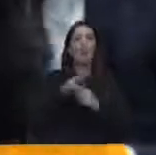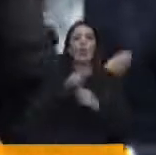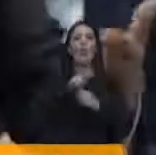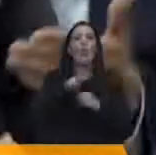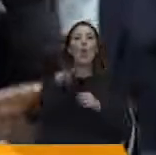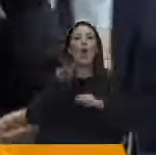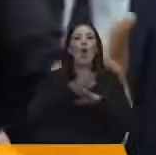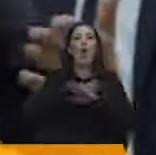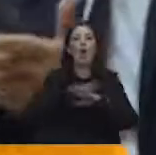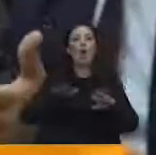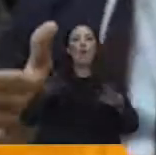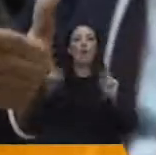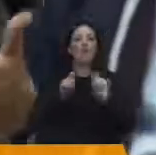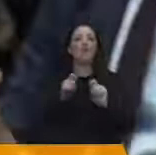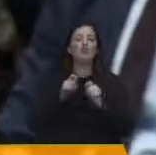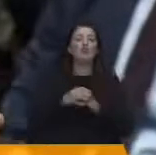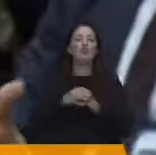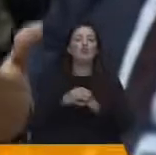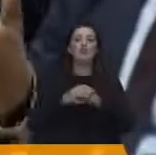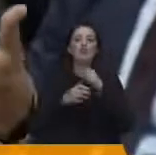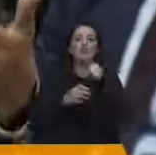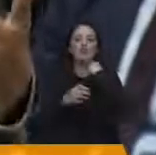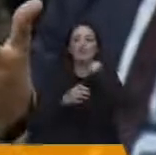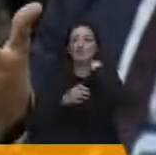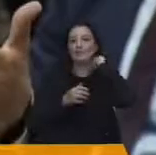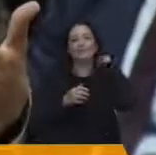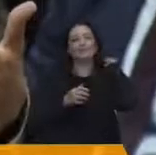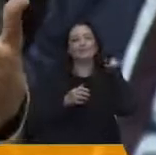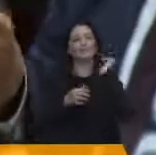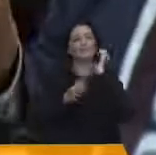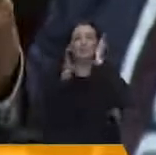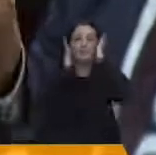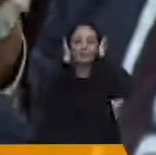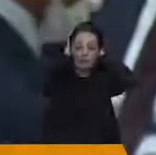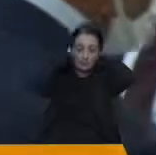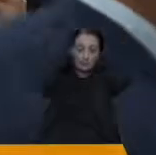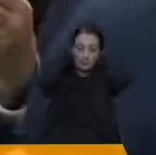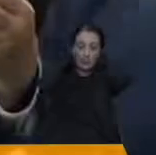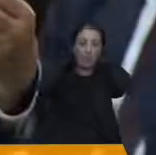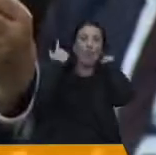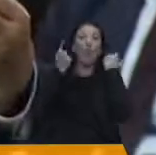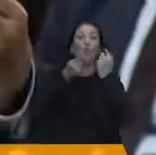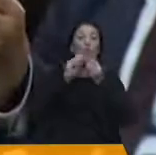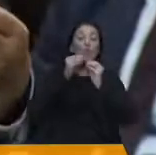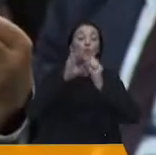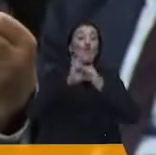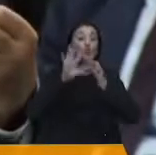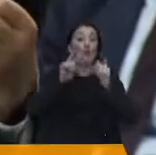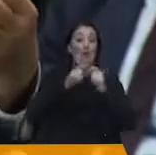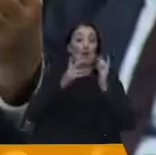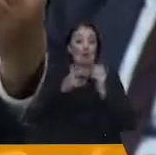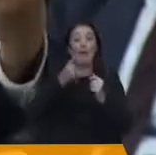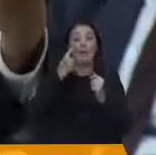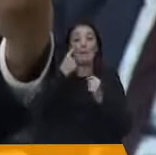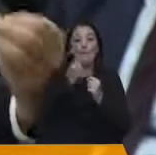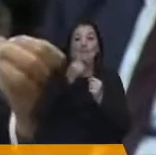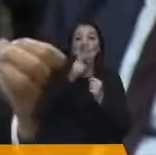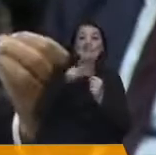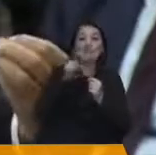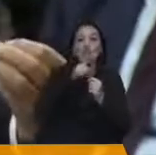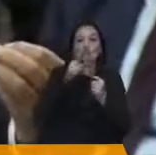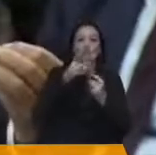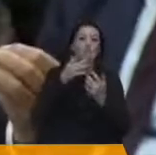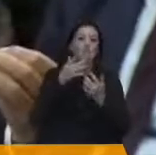Yollarınıza halılar sereceğim. Yollarınıza halılar sereceğim. Bu sorunu çözerseniz. Bakın, siz